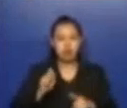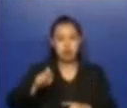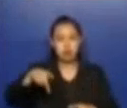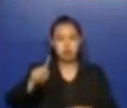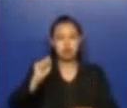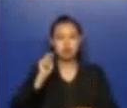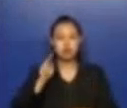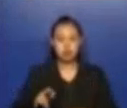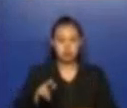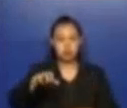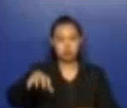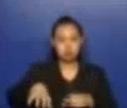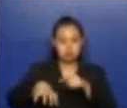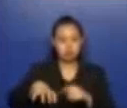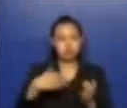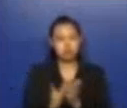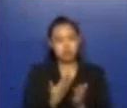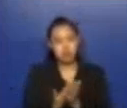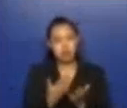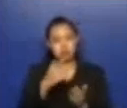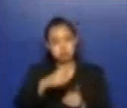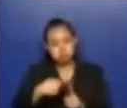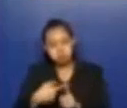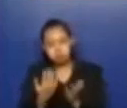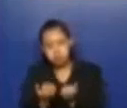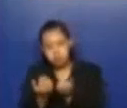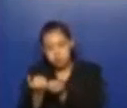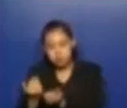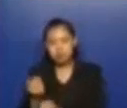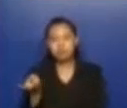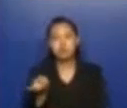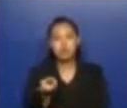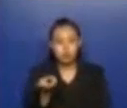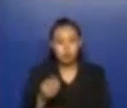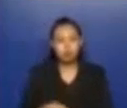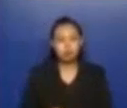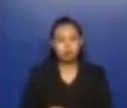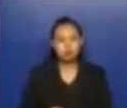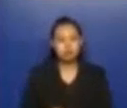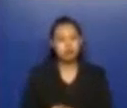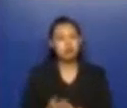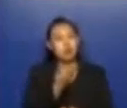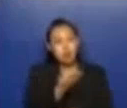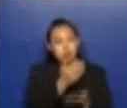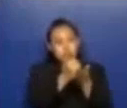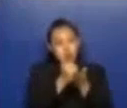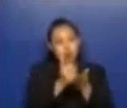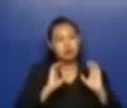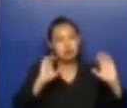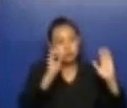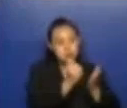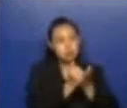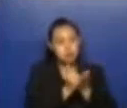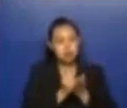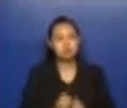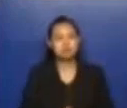ในฝั่งของรายได้ก็จะลดลงและยังต้องพึ่งพาเงินอุดหนุนจากทางรัฐบาล